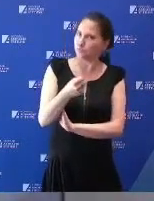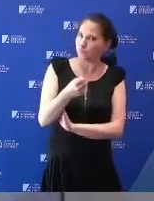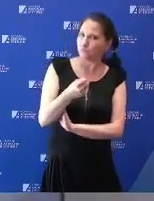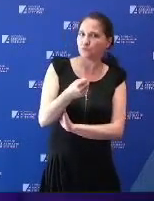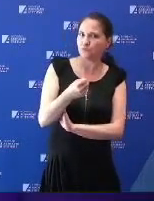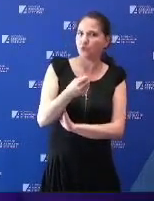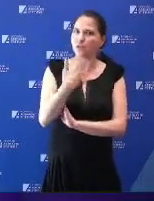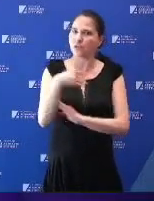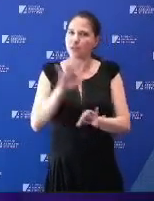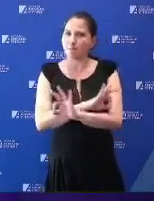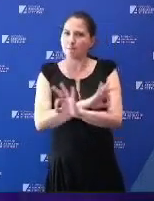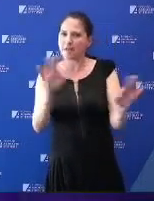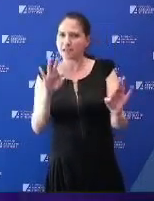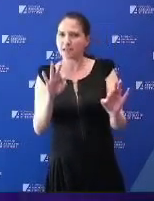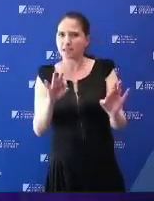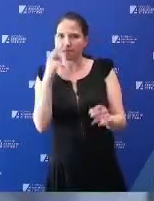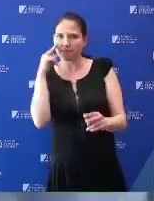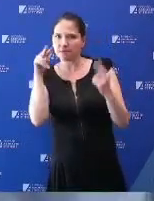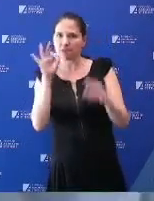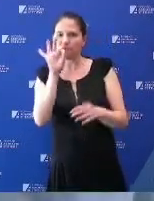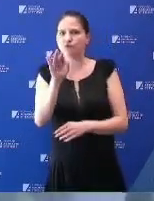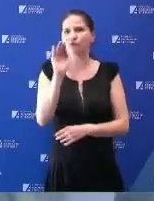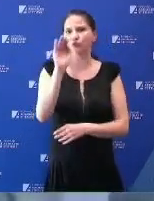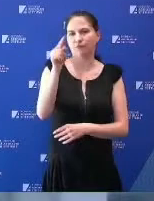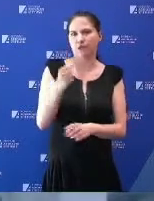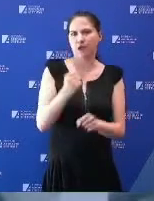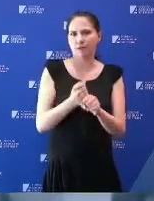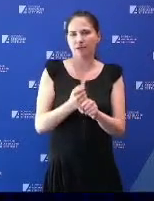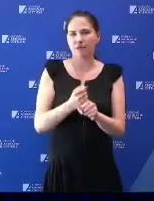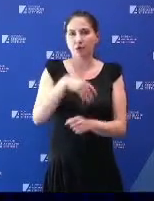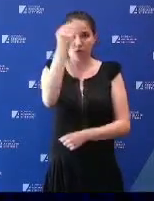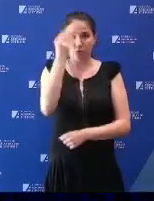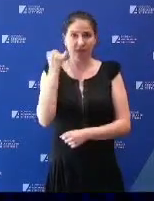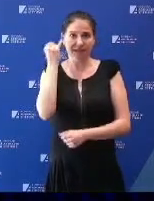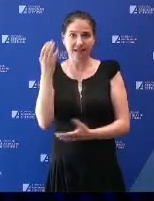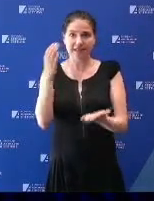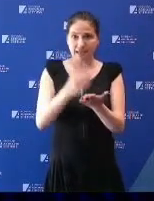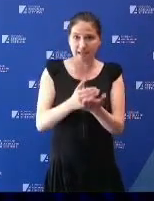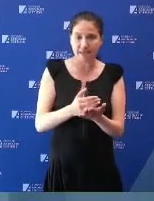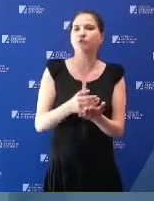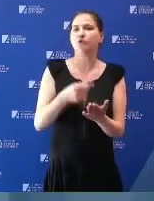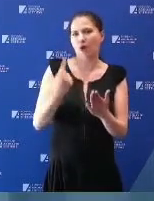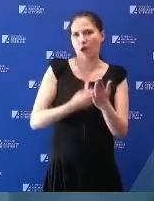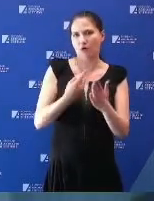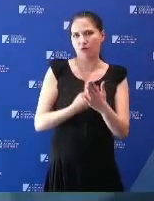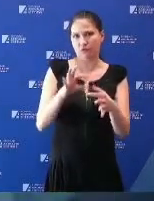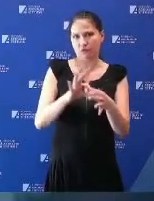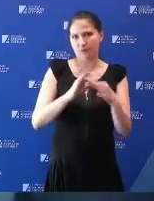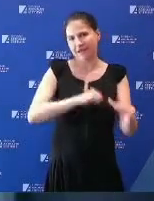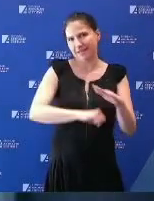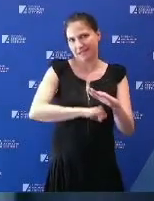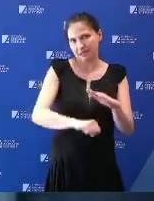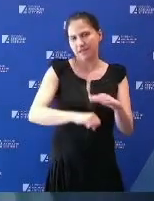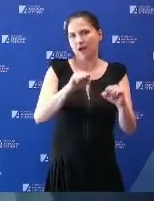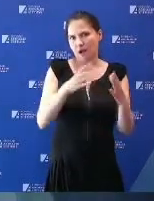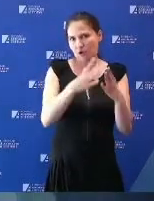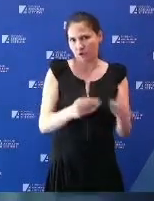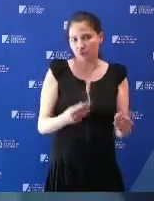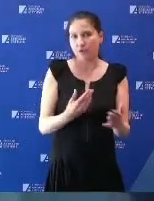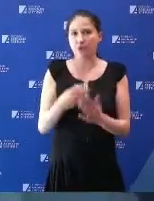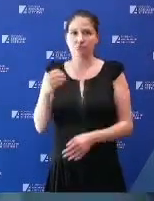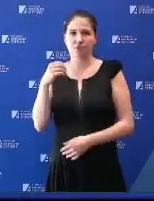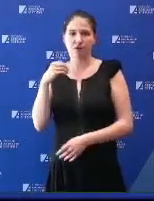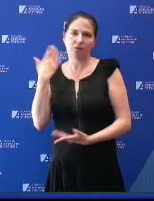Sichtweise auf die Zukunft der Arbeit ermöglichen. Indem wir KI einsetzen, lösen wir die Herausforderung der Geschwindigkeit. Indem wir menschliche Erkenntnisse